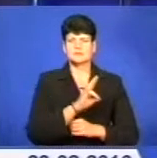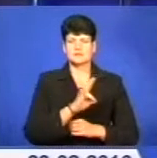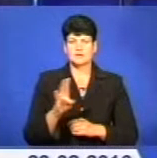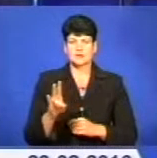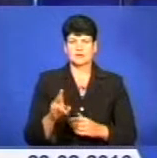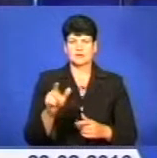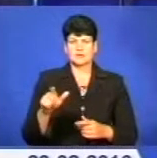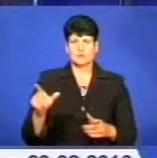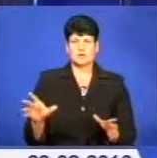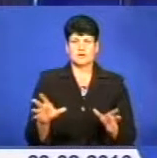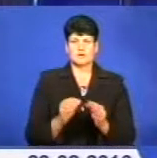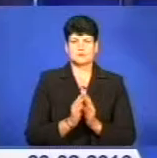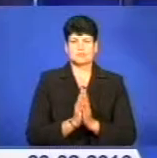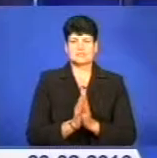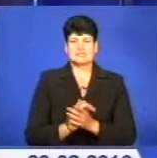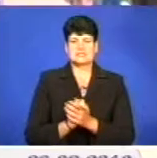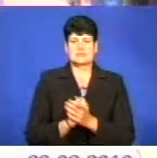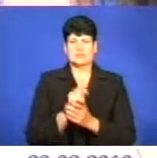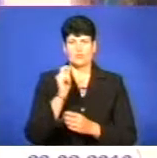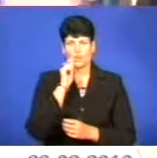разом молилися за мир в Україні.